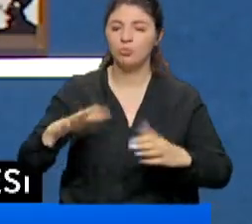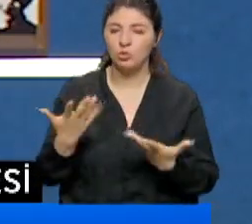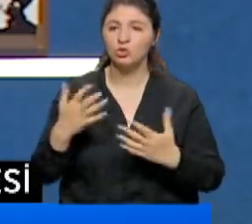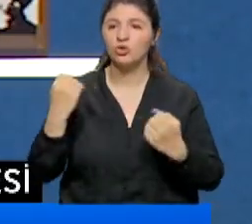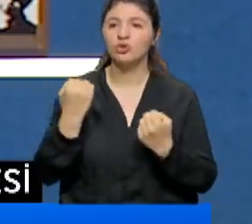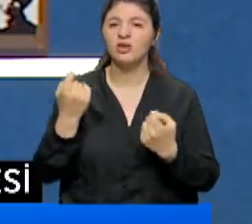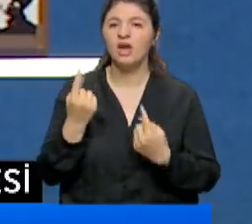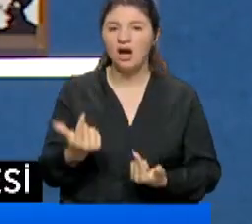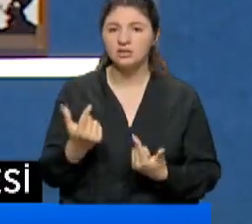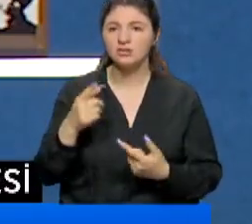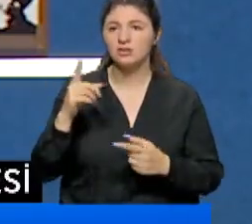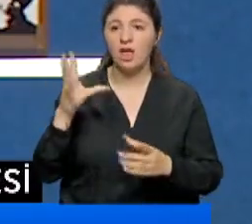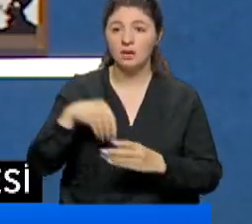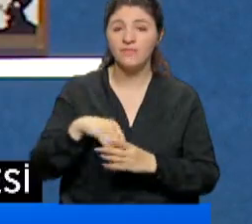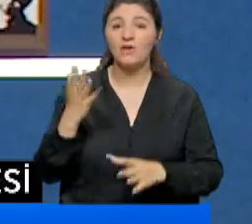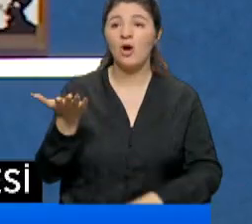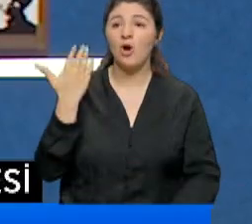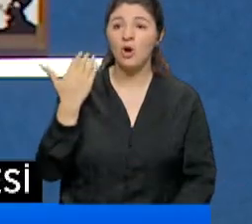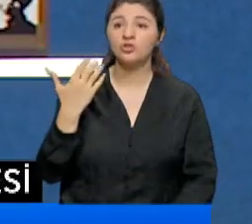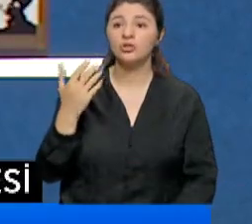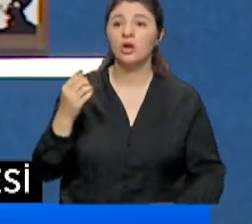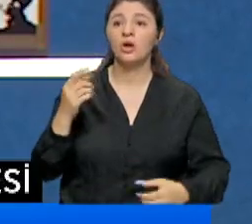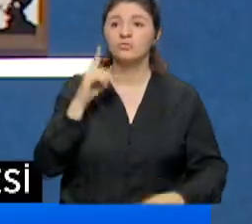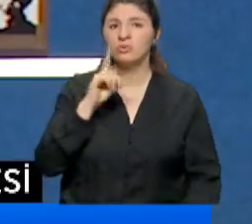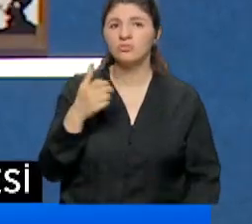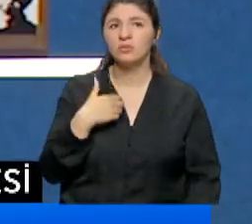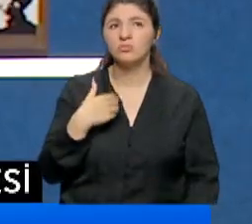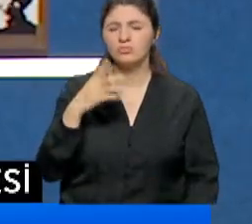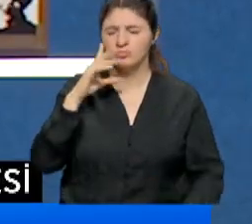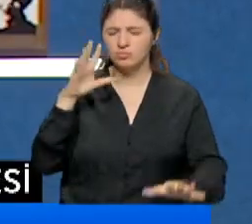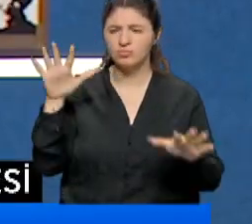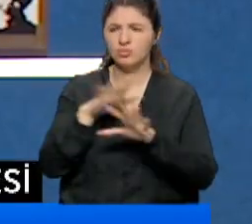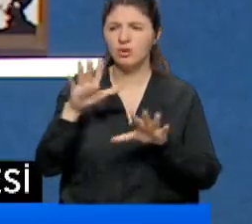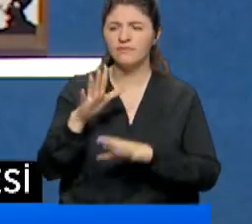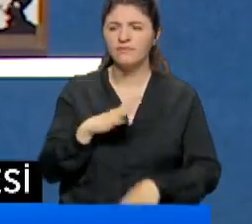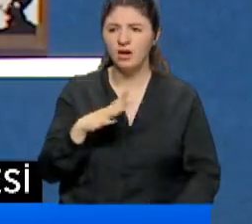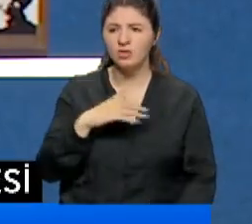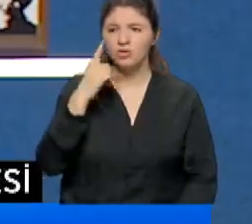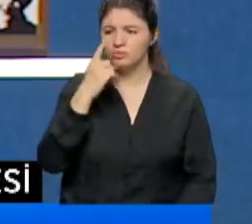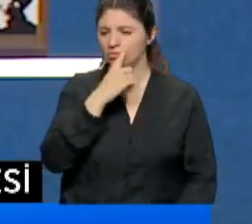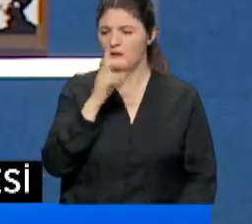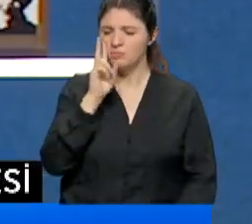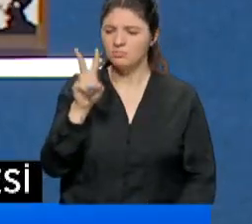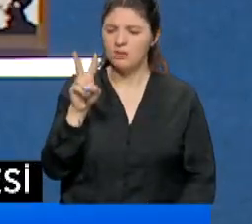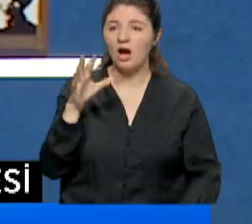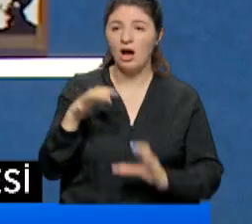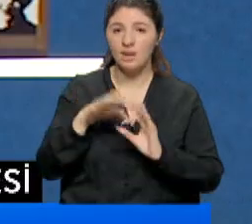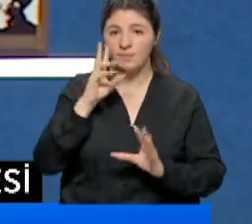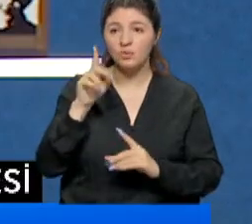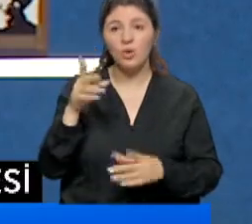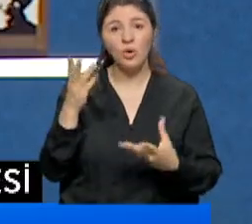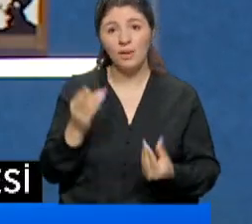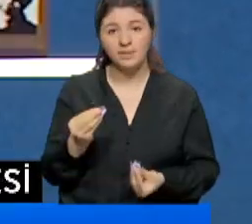bozukluğu kuvvet ağızlı bir arada öncesinde sorgularsın uzağa benim Bulanık görmem de vardı ile ilgili bakarsınız hastaya